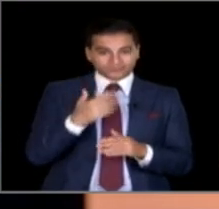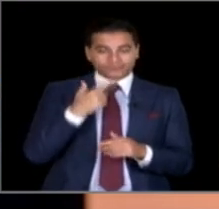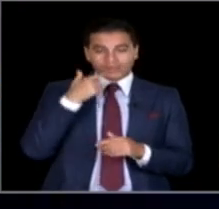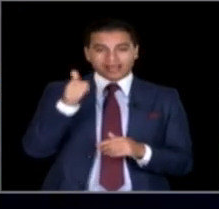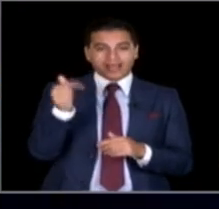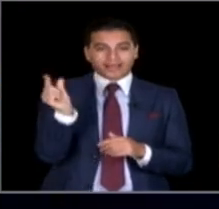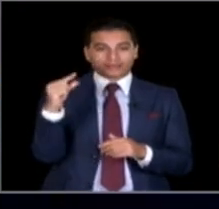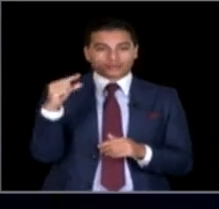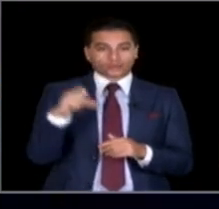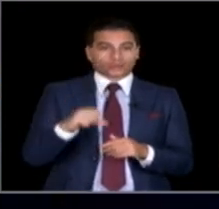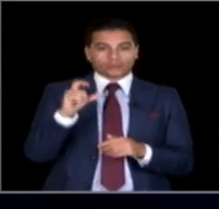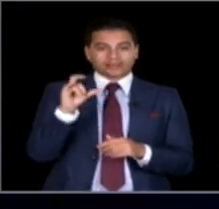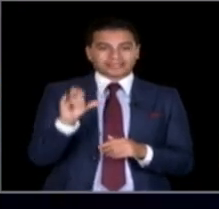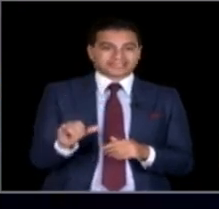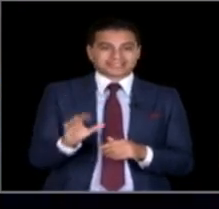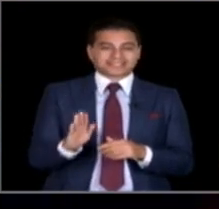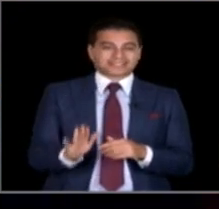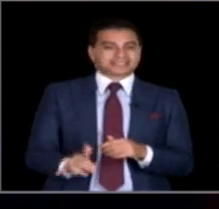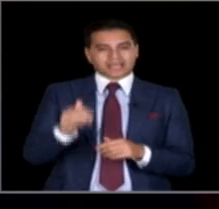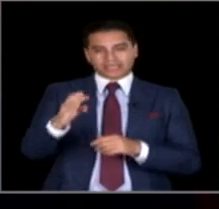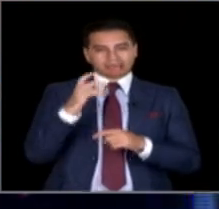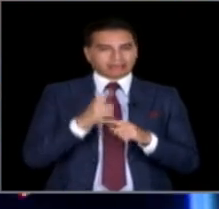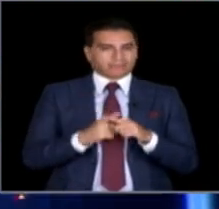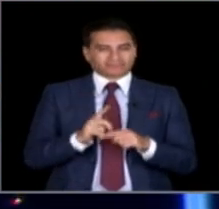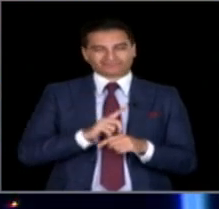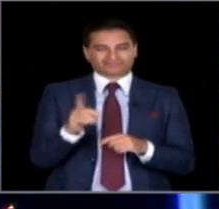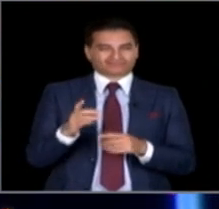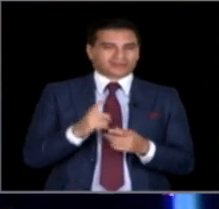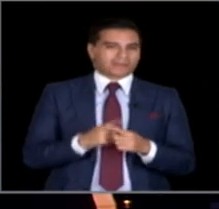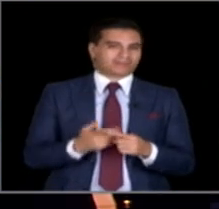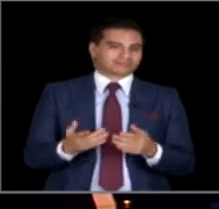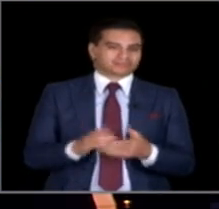إندونيسيا. إجابة خاطئة. مش إندونيسيا.